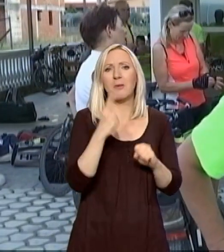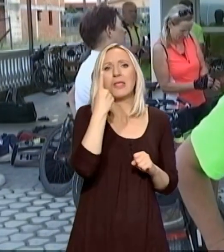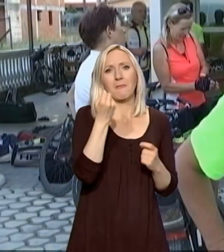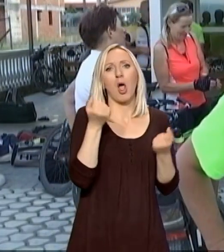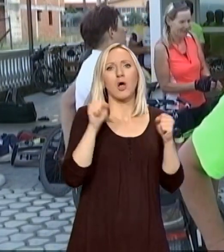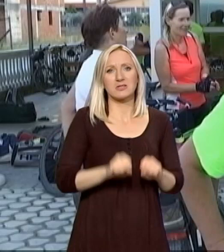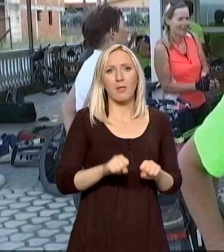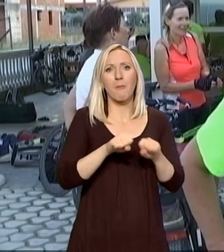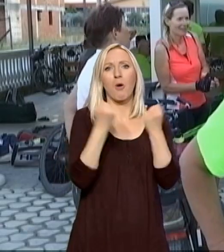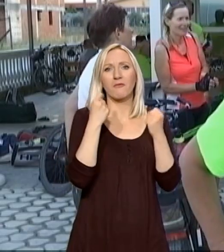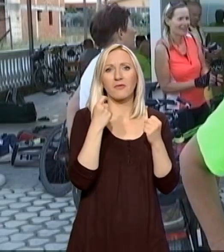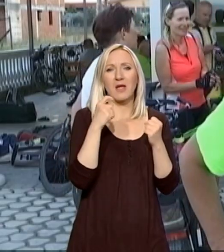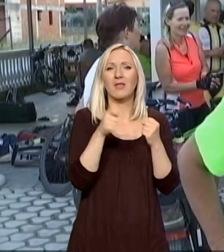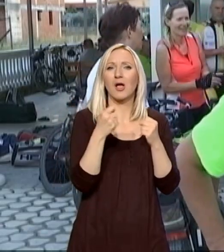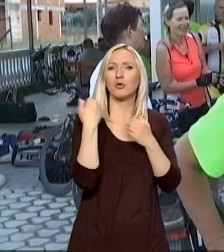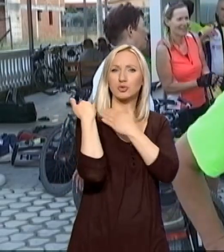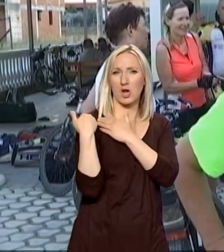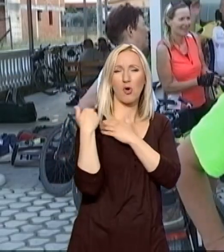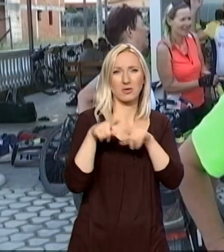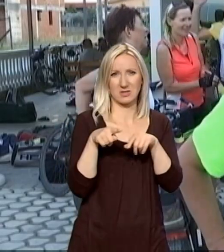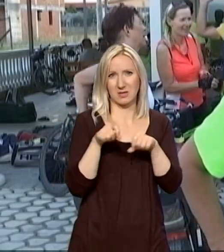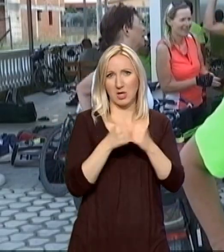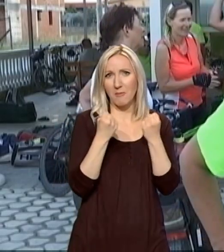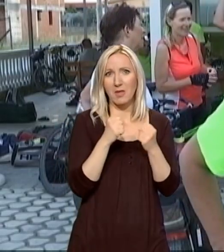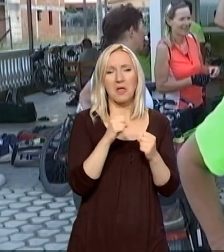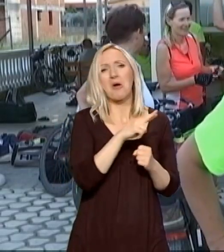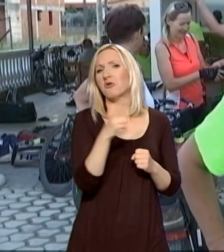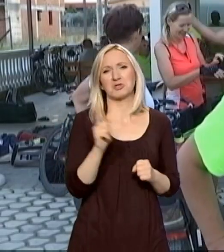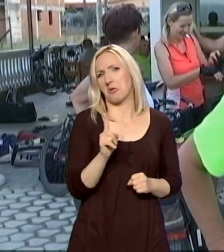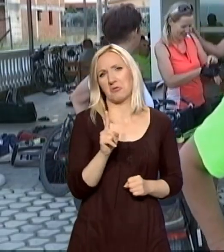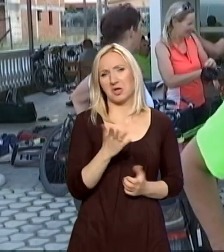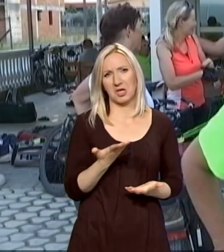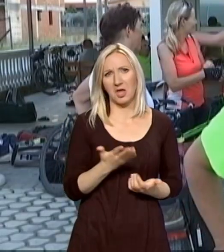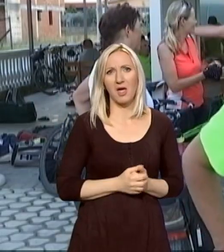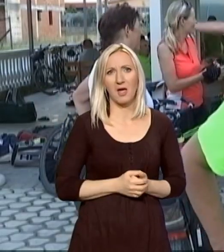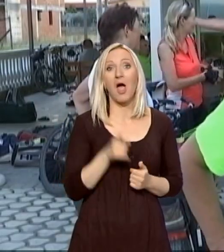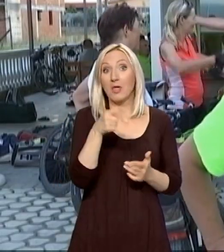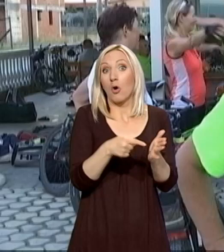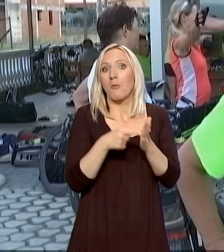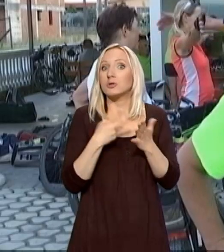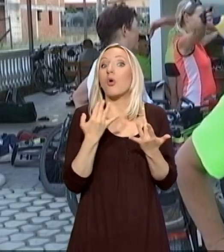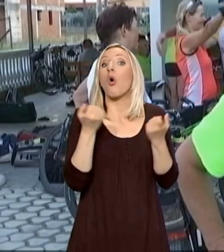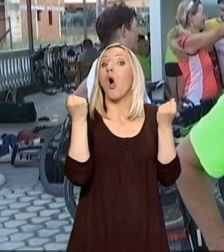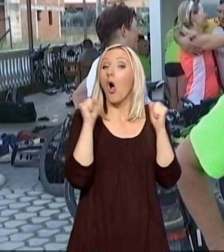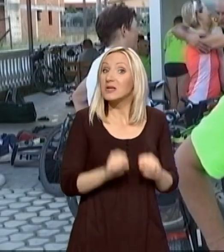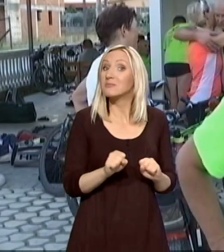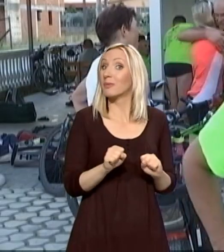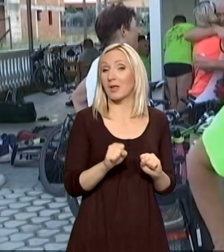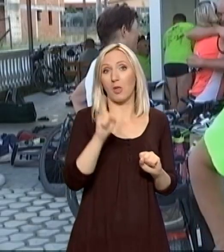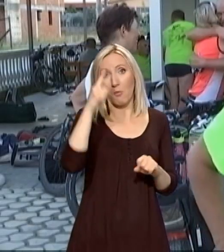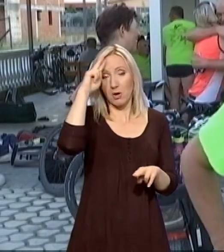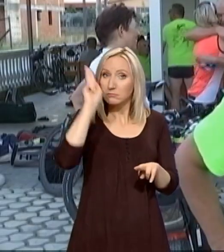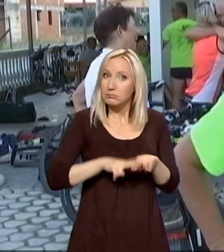malo ozbiljnija povreda bila ključne kosti slomljena, ovo ostalo nije toliko, ali kažem pokazuje ozbiljnost sa kojom mora